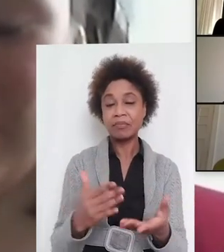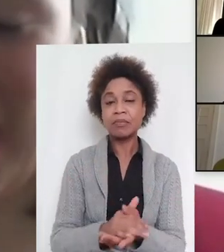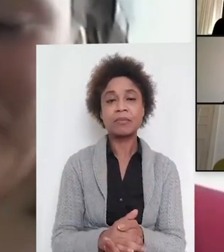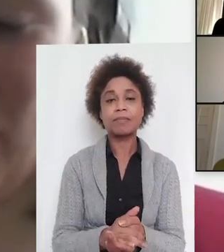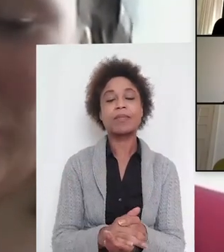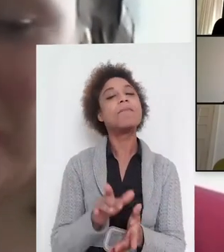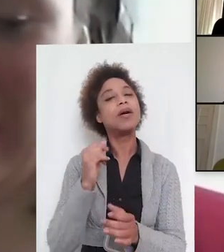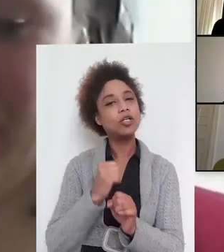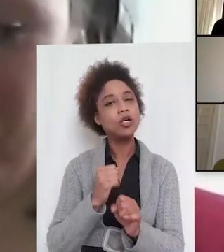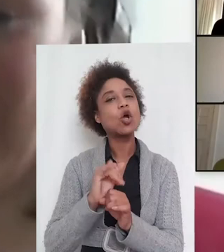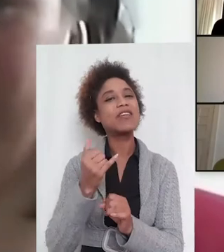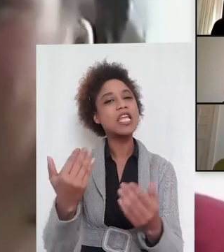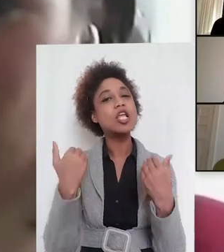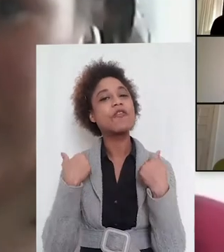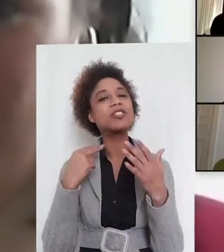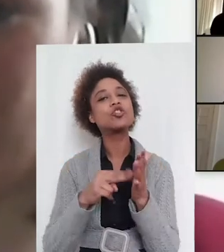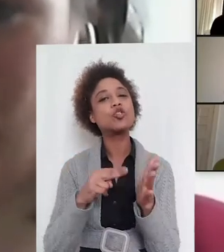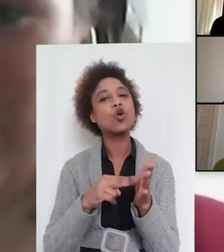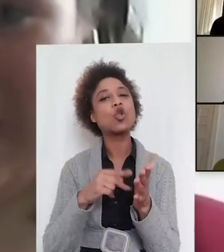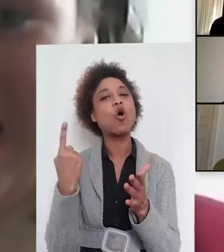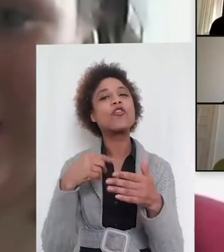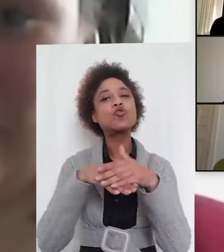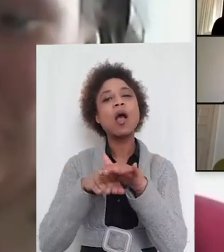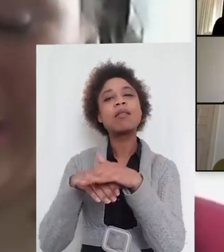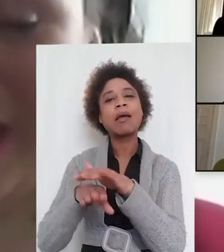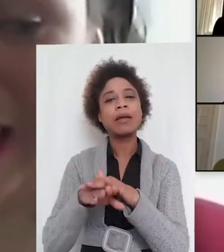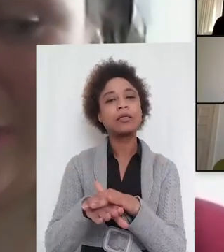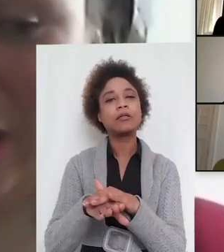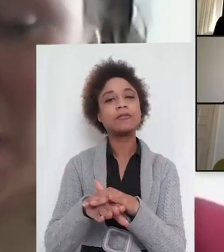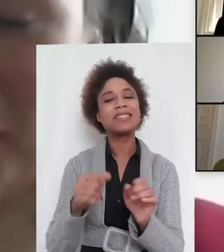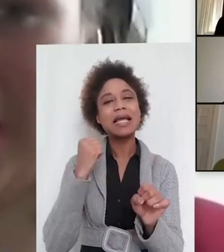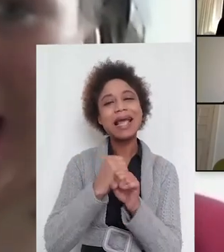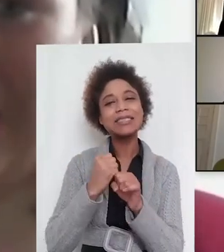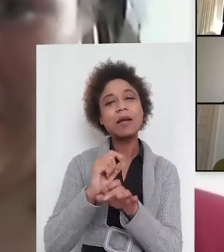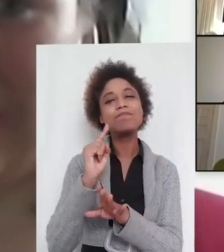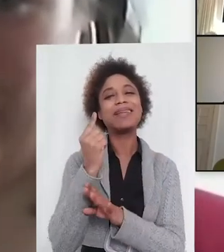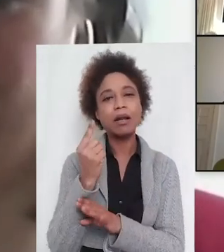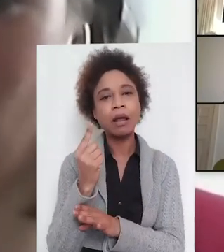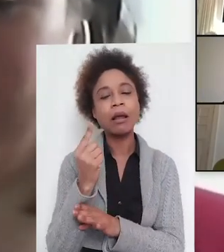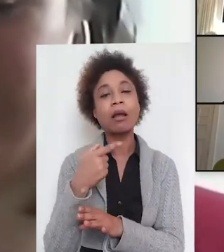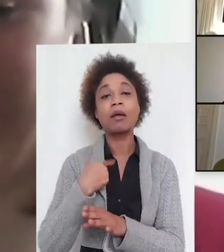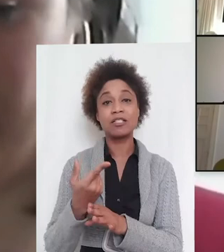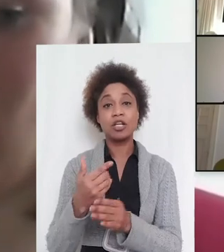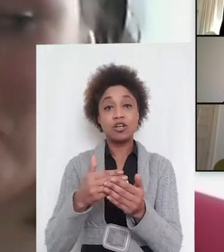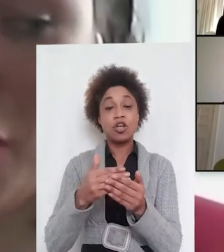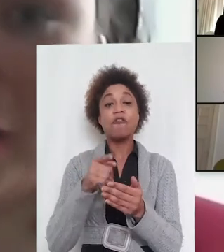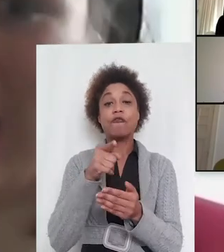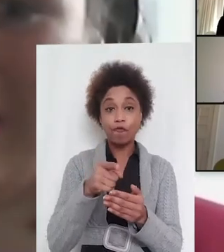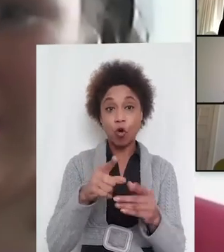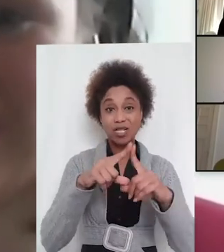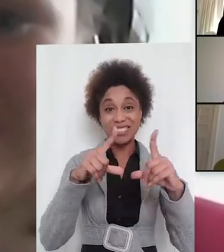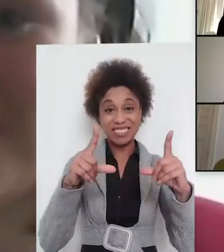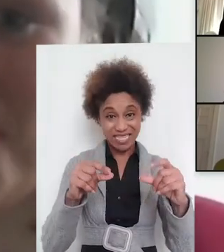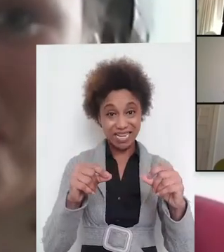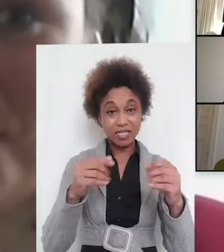goed, je hebt wel zeg maar die informatie nodig over toegankelijkheid. Dus het is echt van heel belangrijk dat dat voor de ticketverkoop al bekend